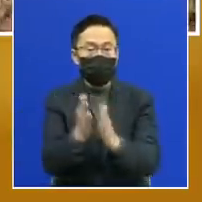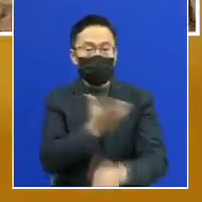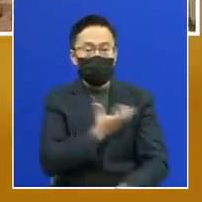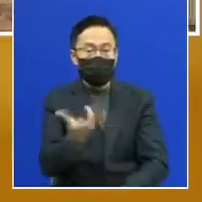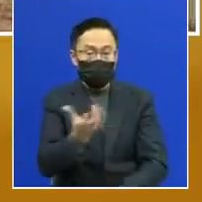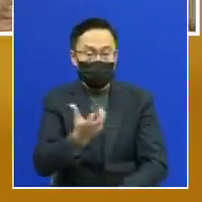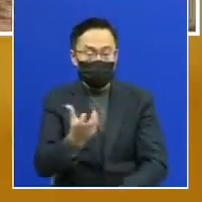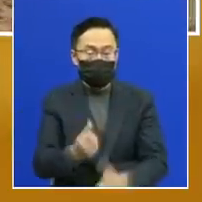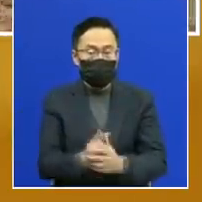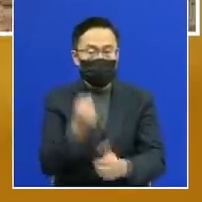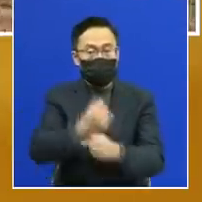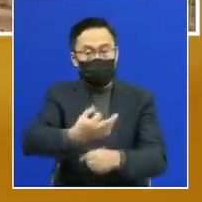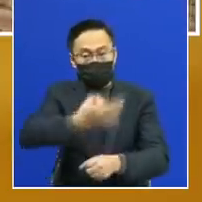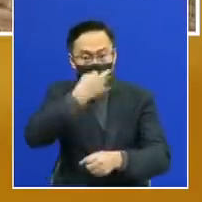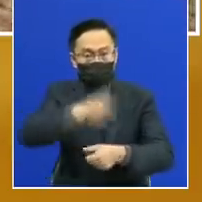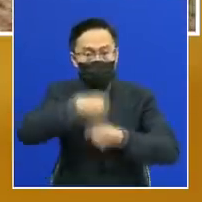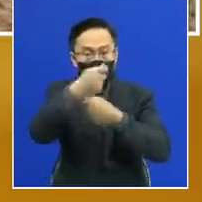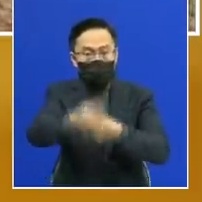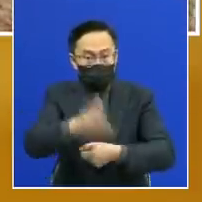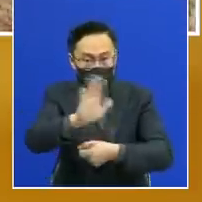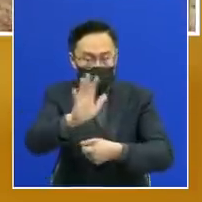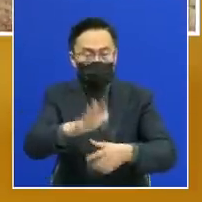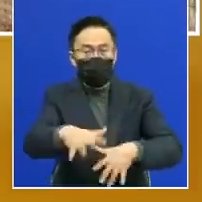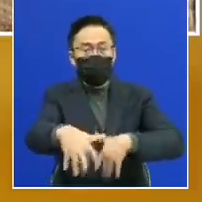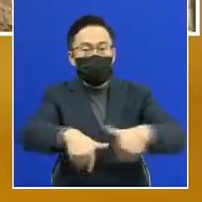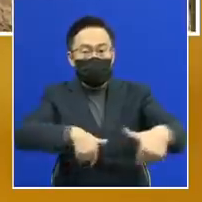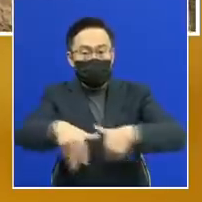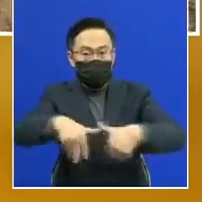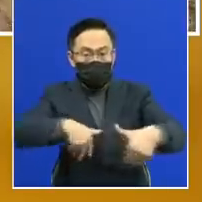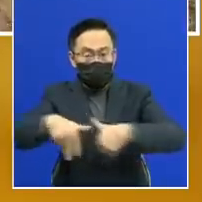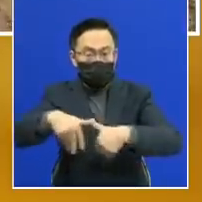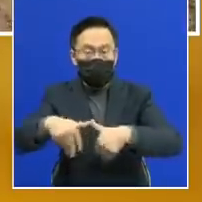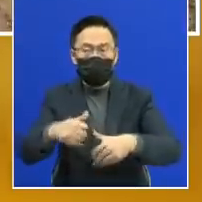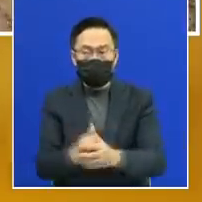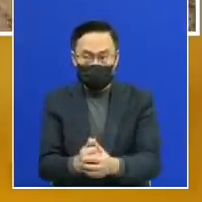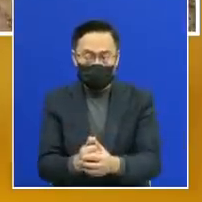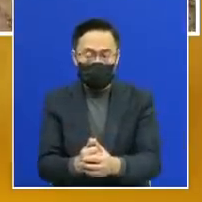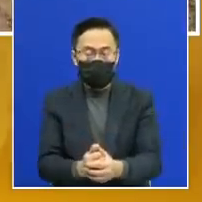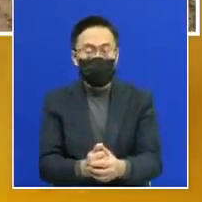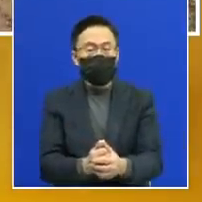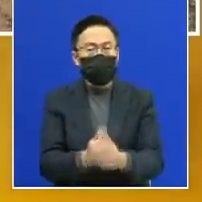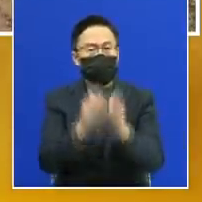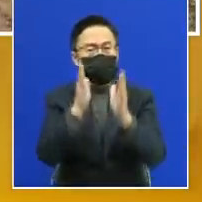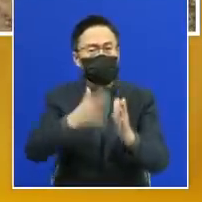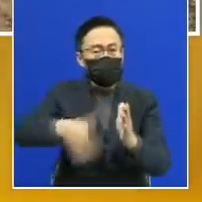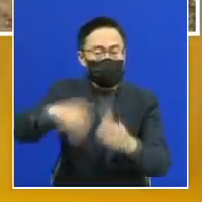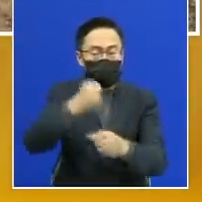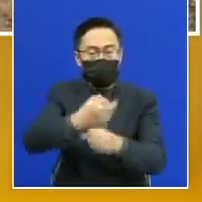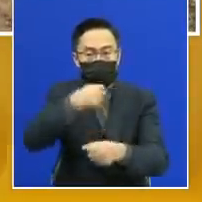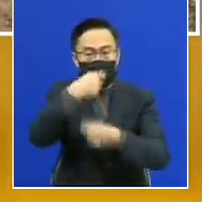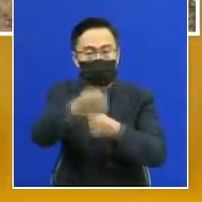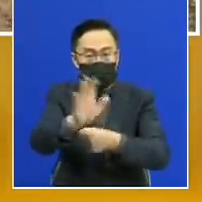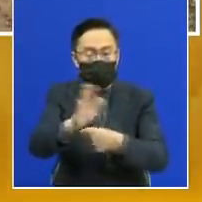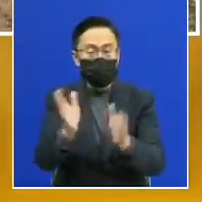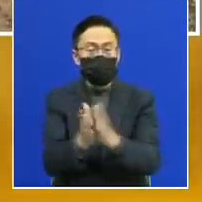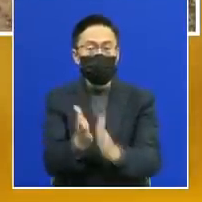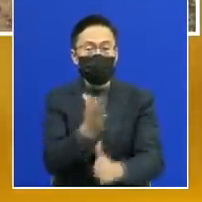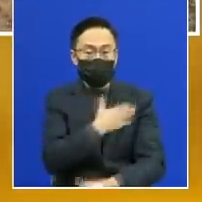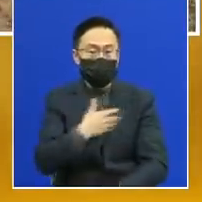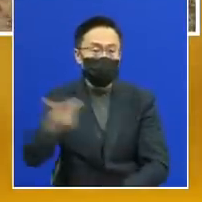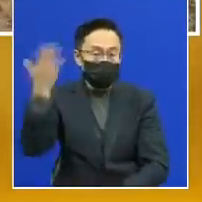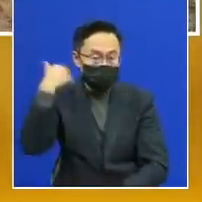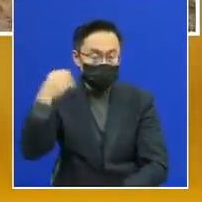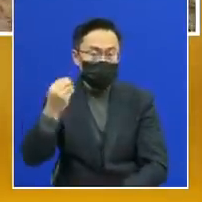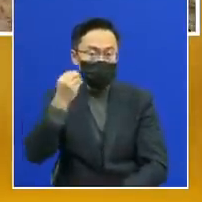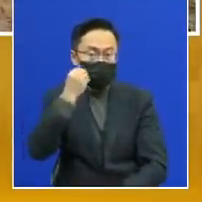ษตรกรมหาสมปองไม่ใช่ชาวบ้านแม้ว่าจะเป็นลูกชาวบ้านเหมือนผมเหมือนท่านผู้ชมแต่ตัวเขาไม่ใช่ชาวบ้านในพื้น